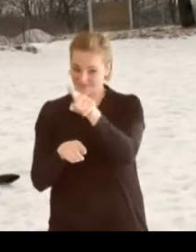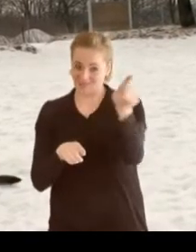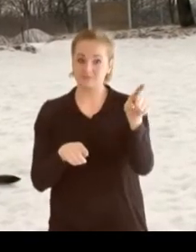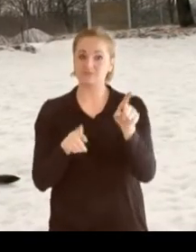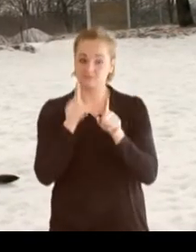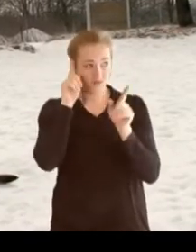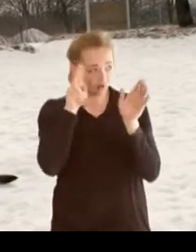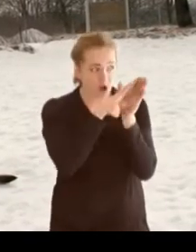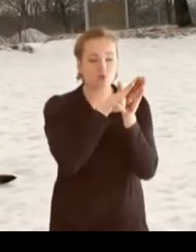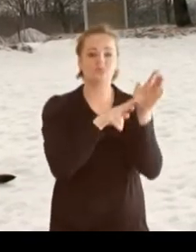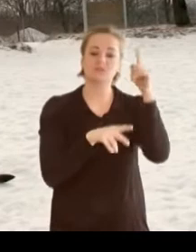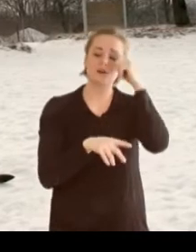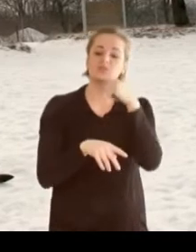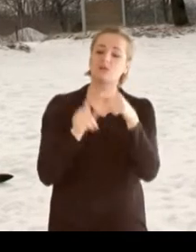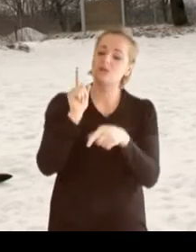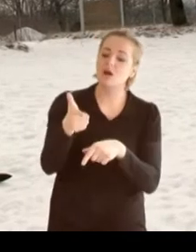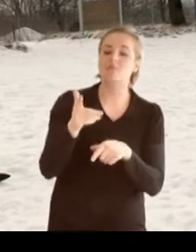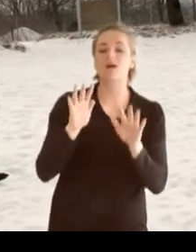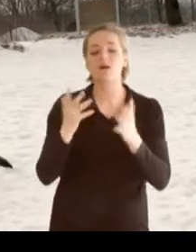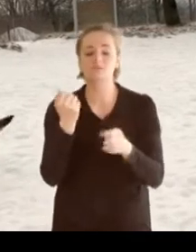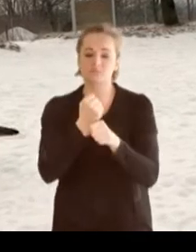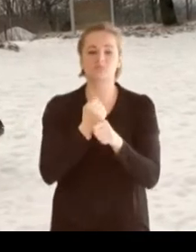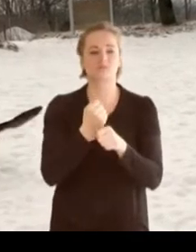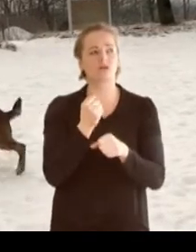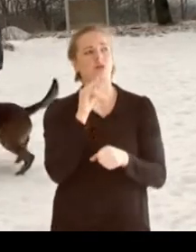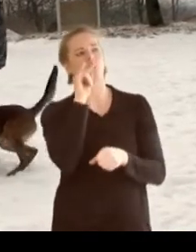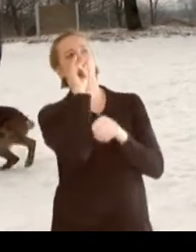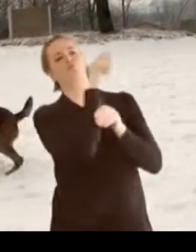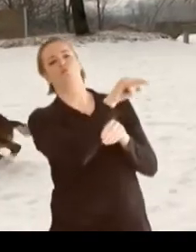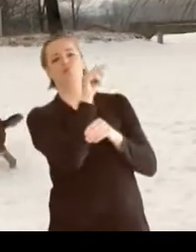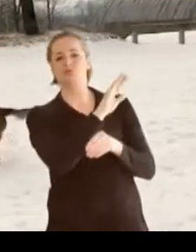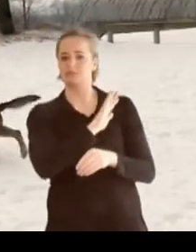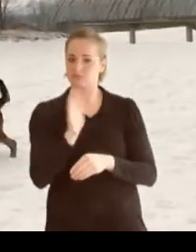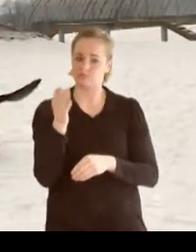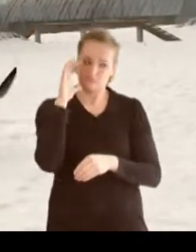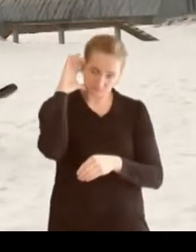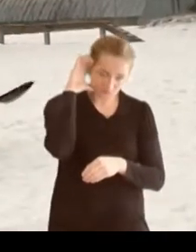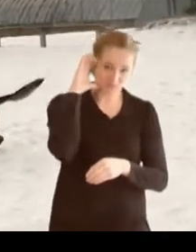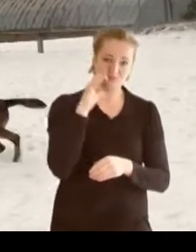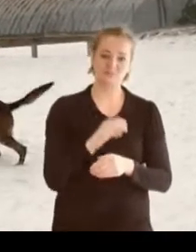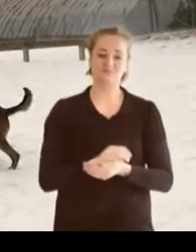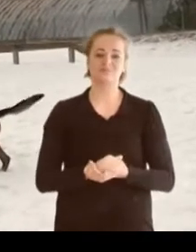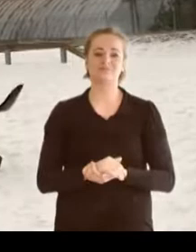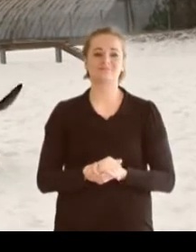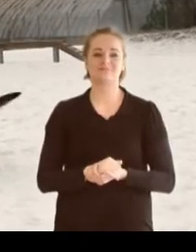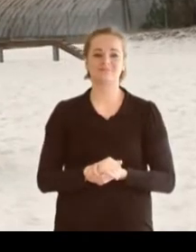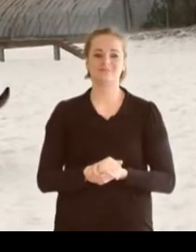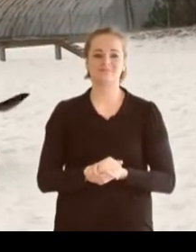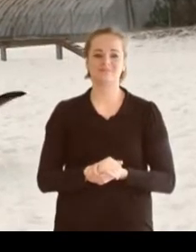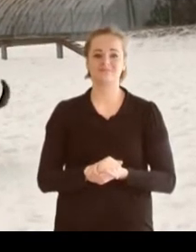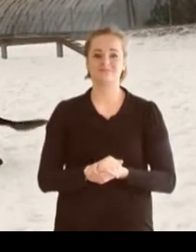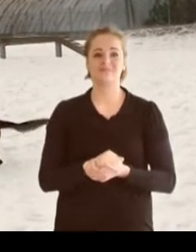tėvelių, suaugusiųjų. Na, o iš tikrųjų labai norėtumėm, kad iš vaikų taip